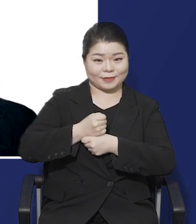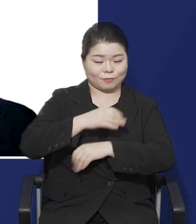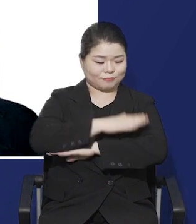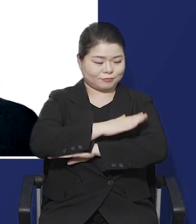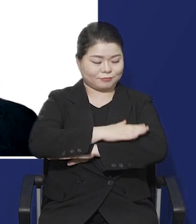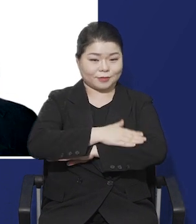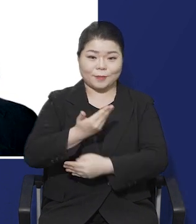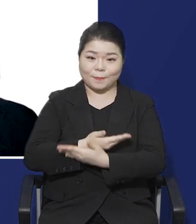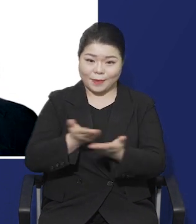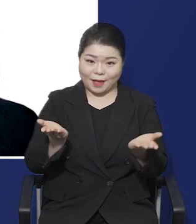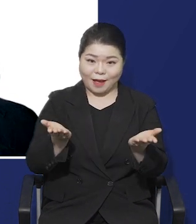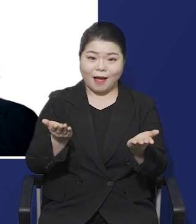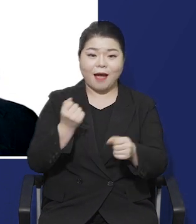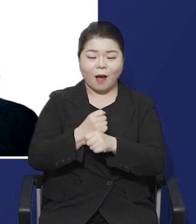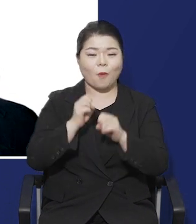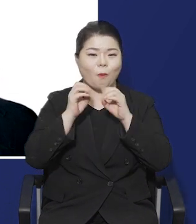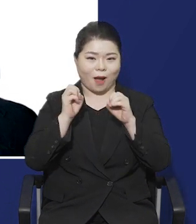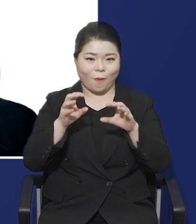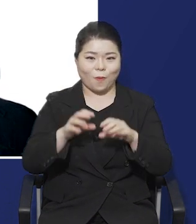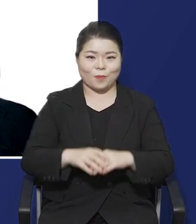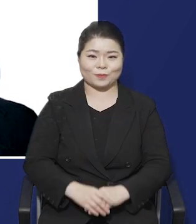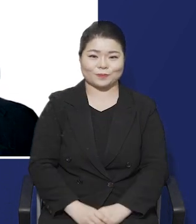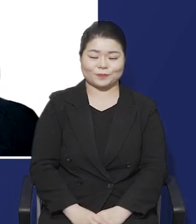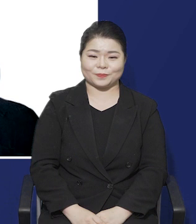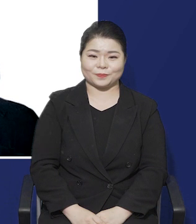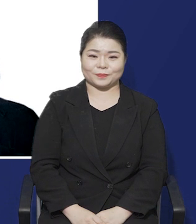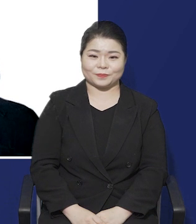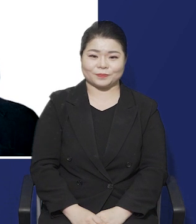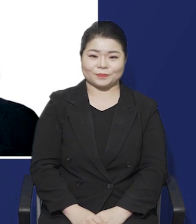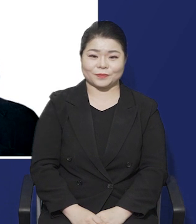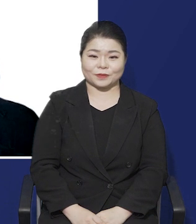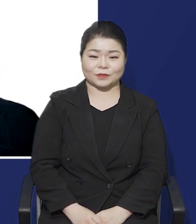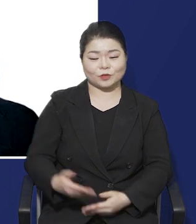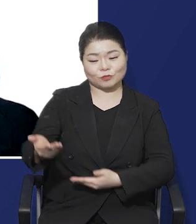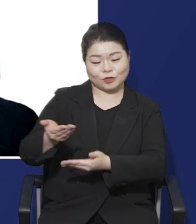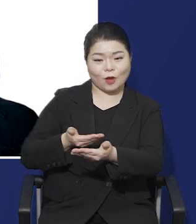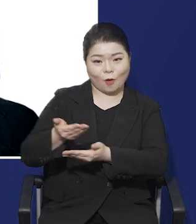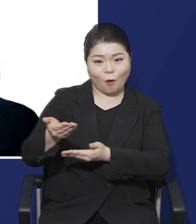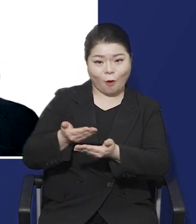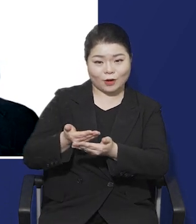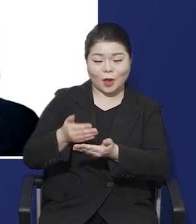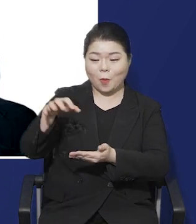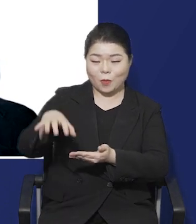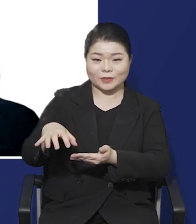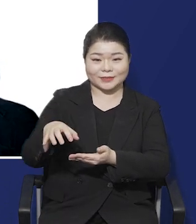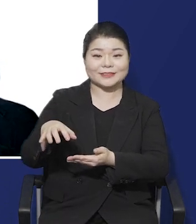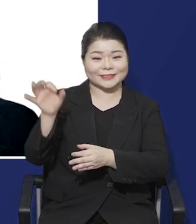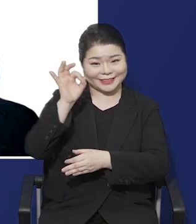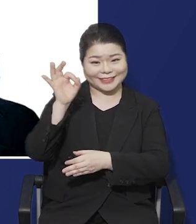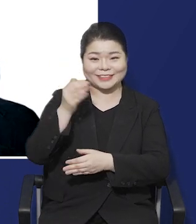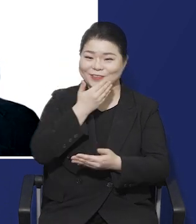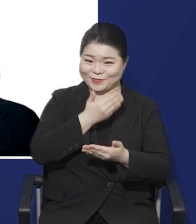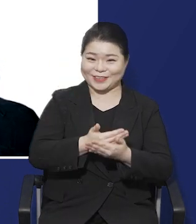제작해서 배포를 하고 그 광고를 하고 그래서 거래선을 확보하는 그런 직접적인 방법이 되겠습니다.